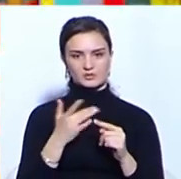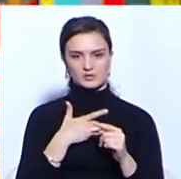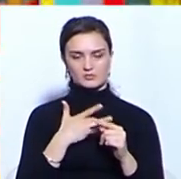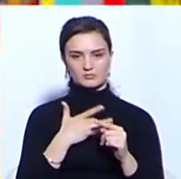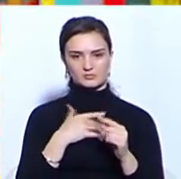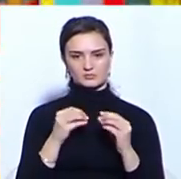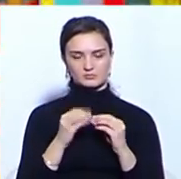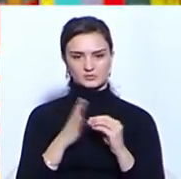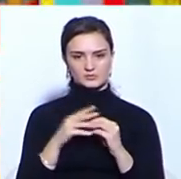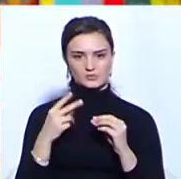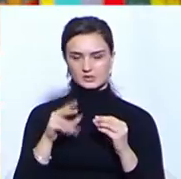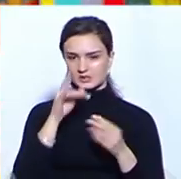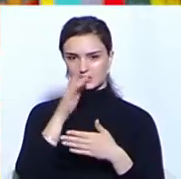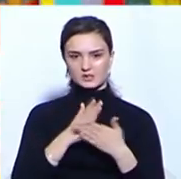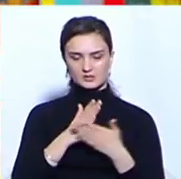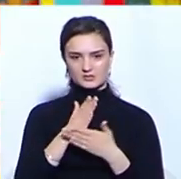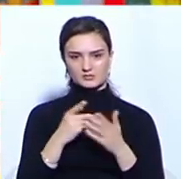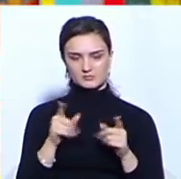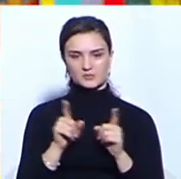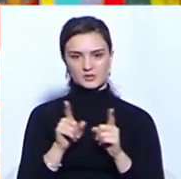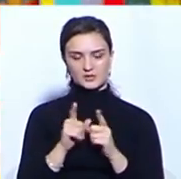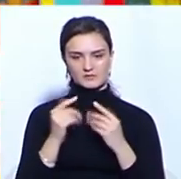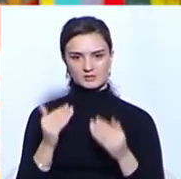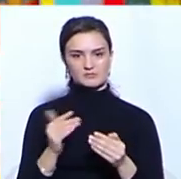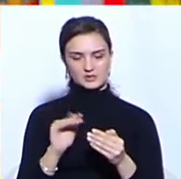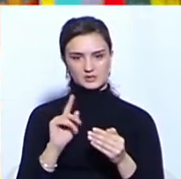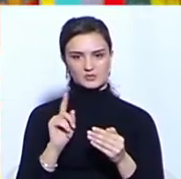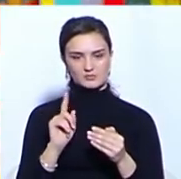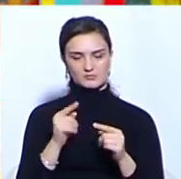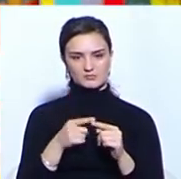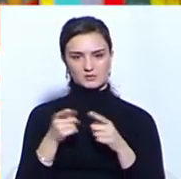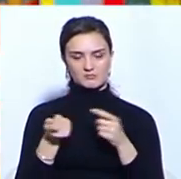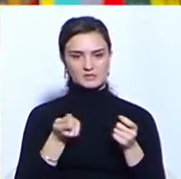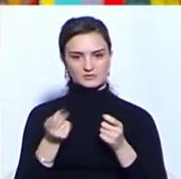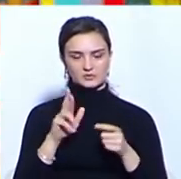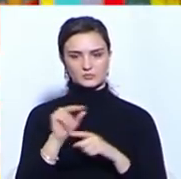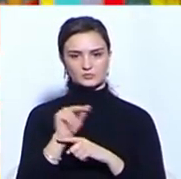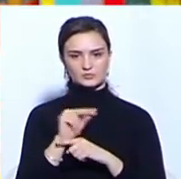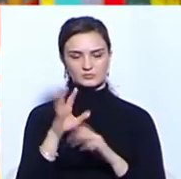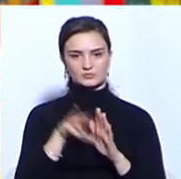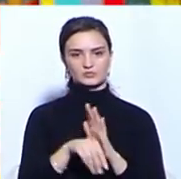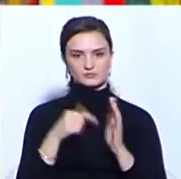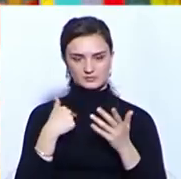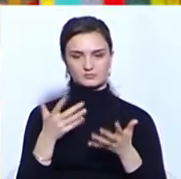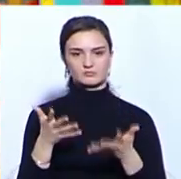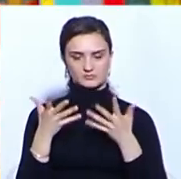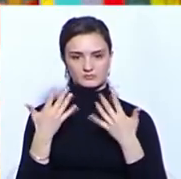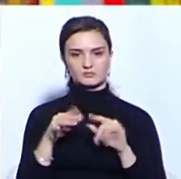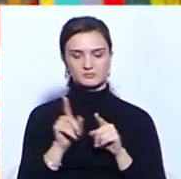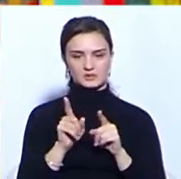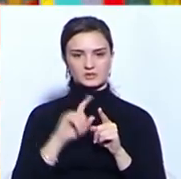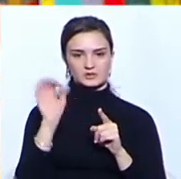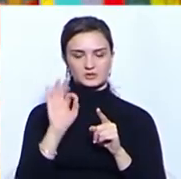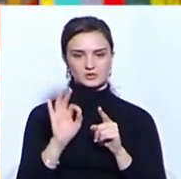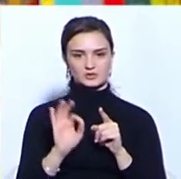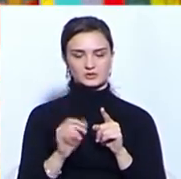დაახლოებით 15-20 წელია. მიუხედავად იმისა, რომ მათ მართვაში და მკურნალობაში ჩვენ გავერკვიეთ, მაინც ხშირია